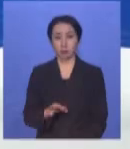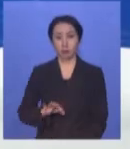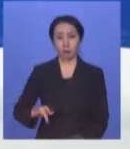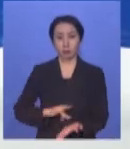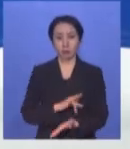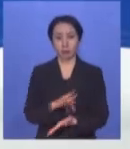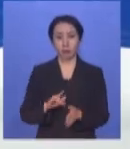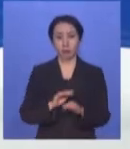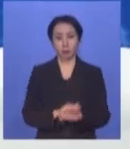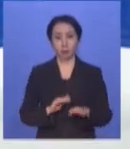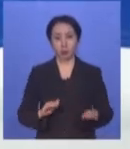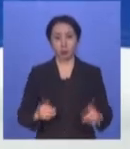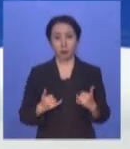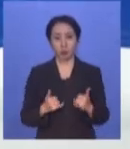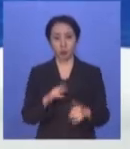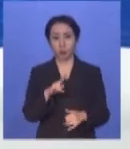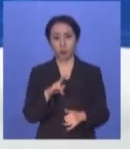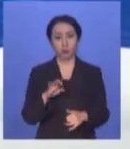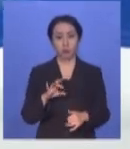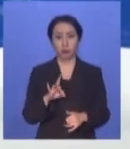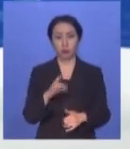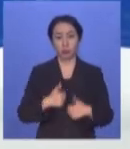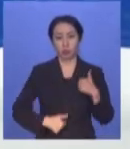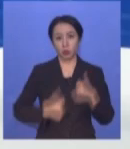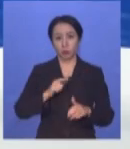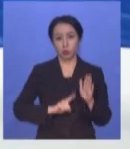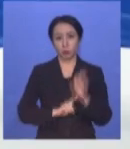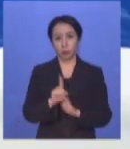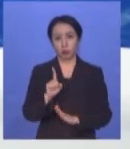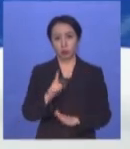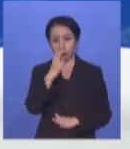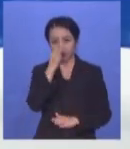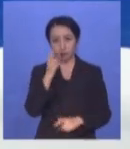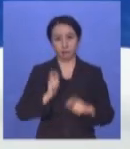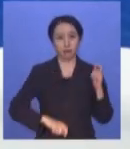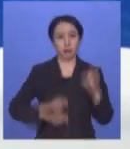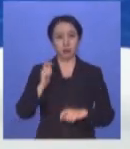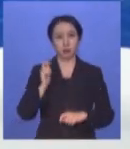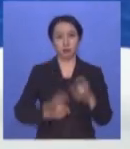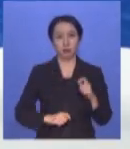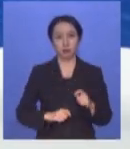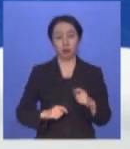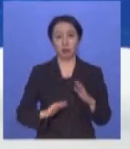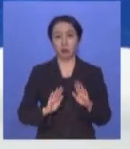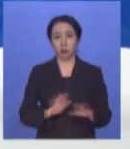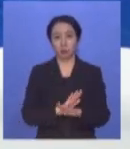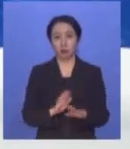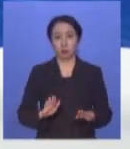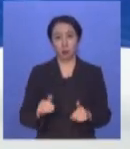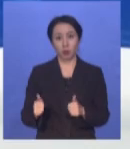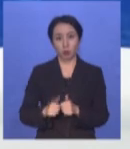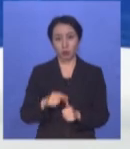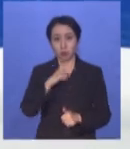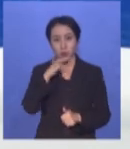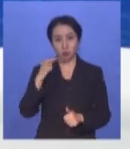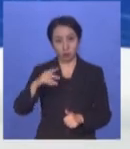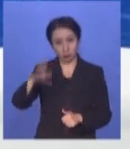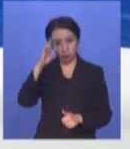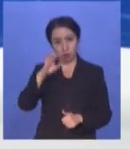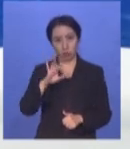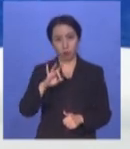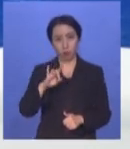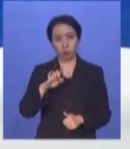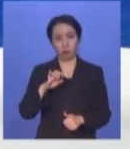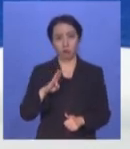Облыс орталығында балалар арасында Junior Cup турнирі басталды. Дәстүрлі фестивальге тек еліміздің ғана емес, көрші Ресей мемлекетінің омбы,